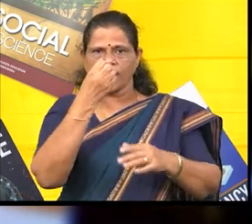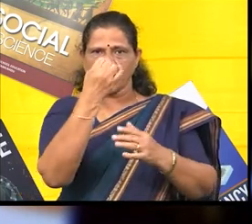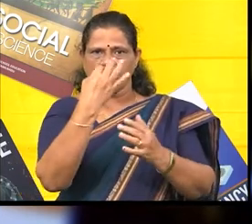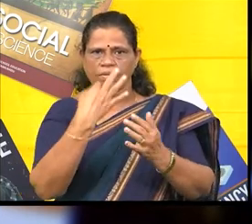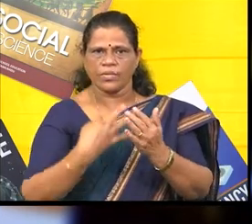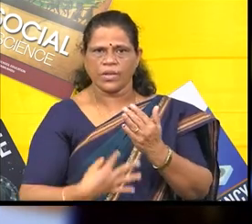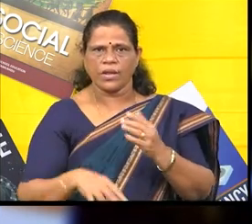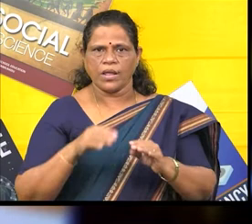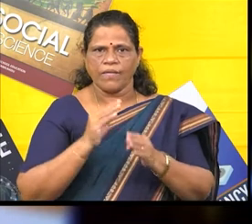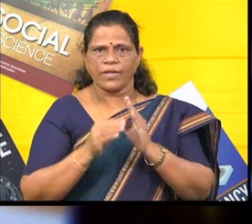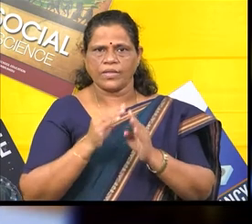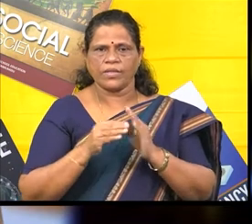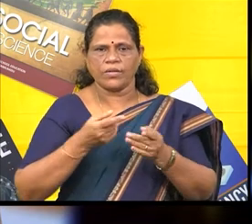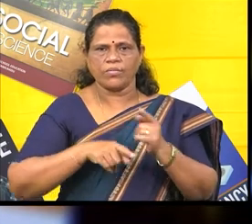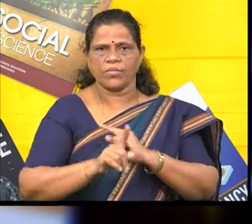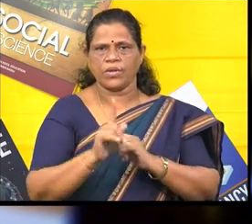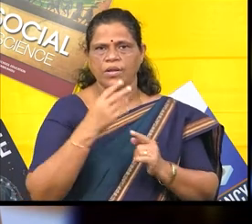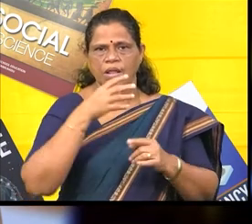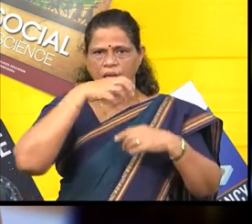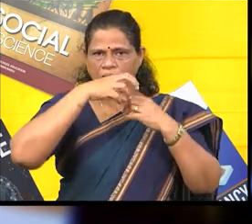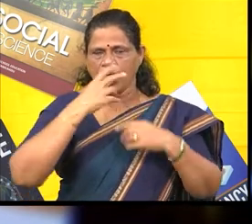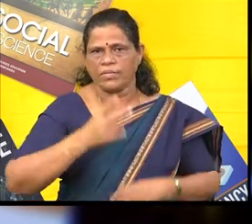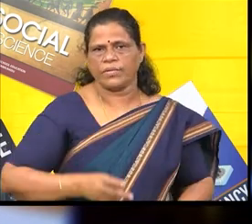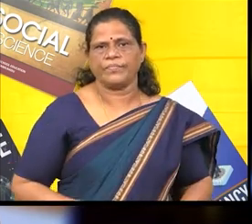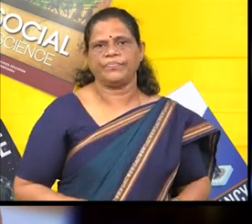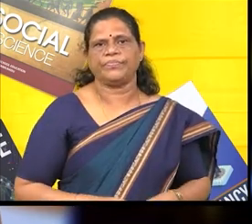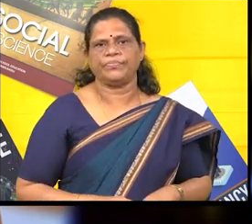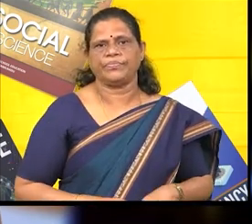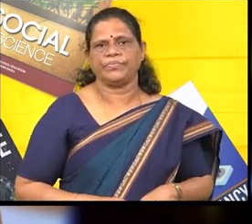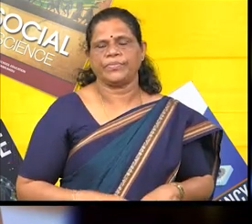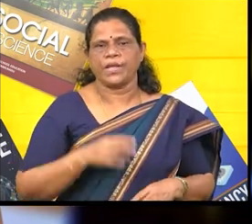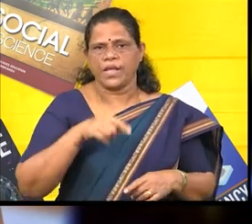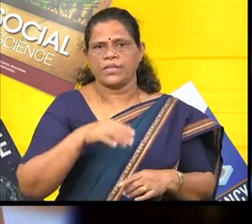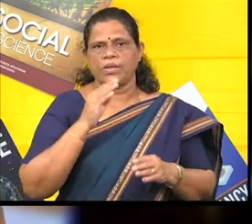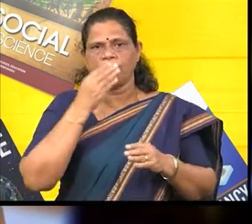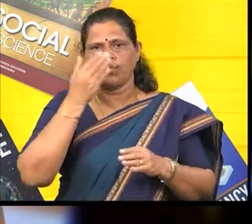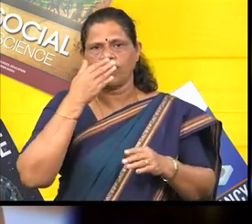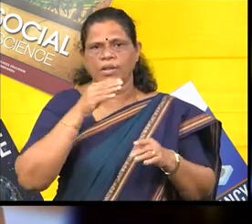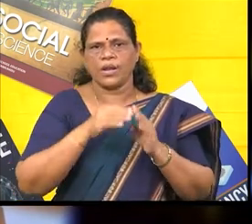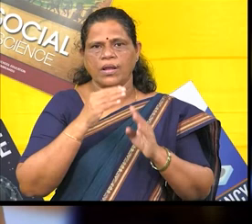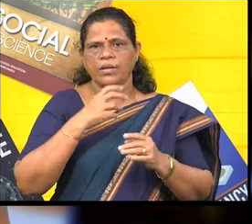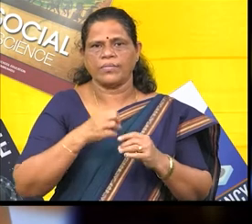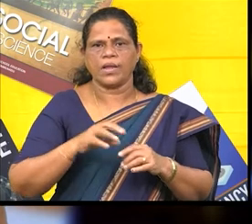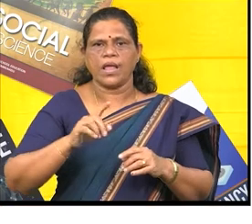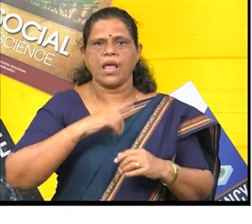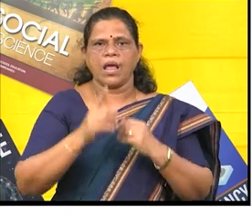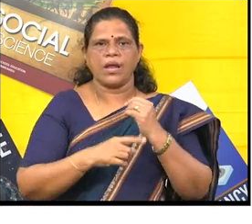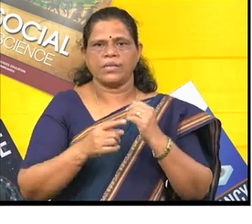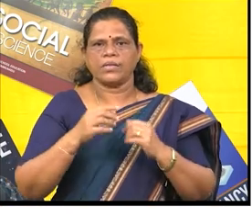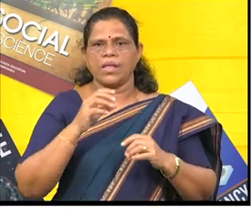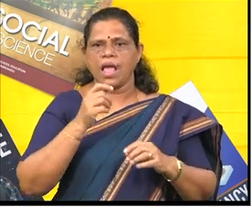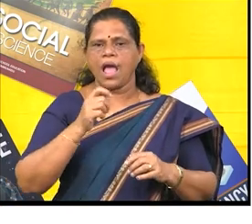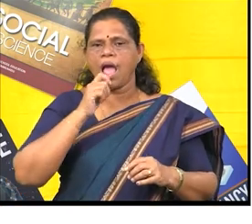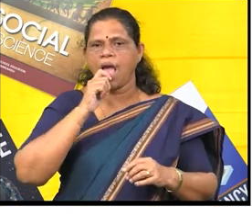அளவீட்டியல் முறையில் வேதியியல் முறையில் ஆய்வு செய்து அந்த குற்றங்களை கண்டுபிடிப்பார்கள். அதுதான் உயிரியல் அளவீட்டியல்னு சொல்லுவோம். அடுத்து